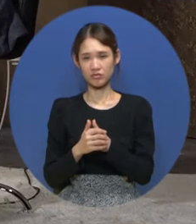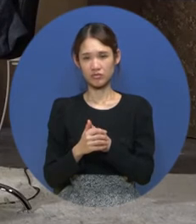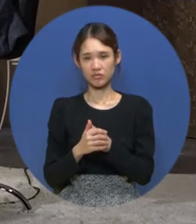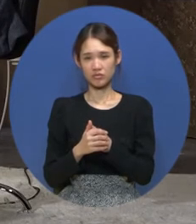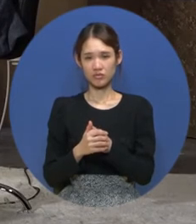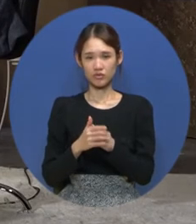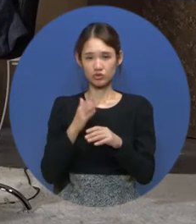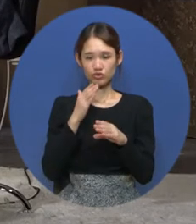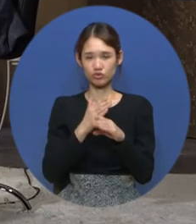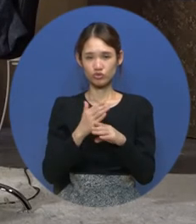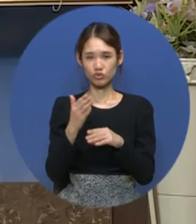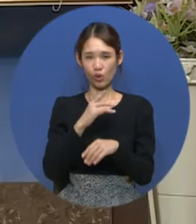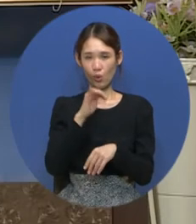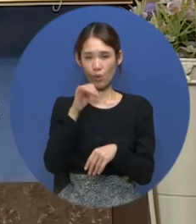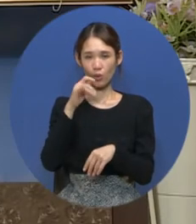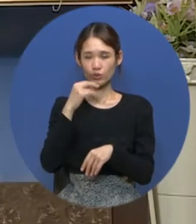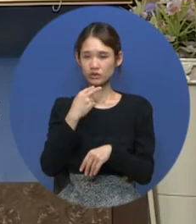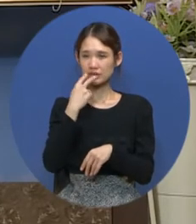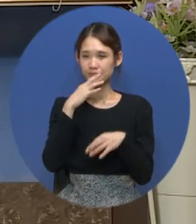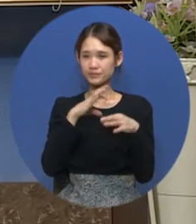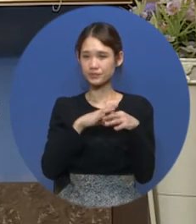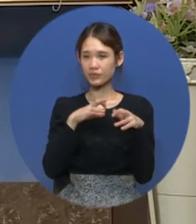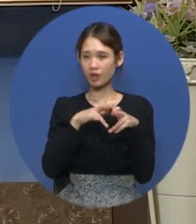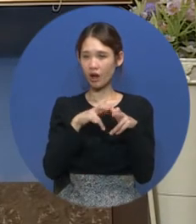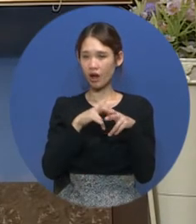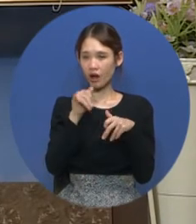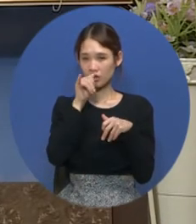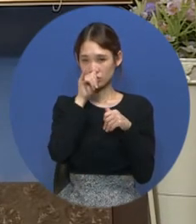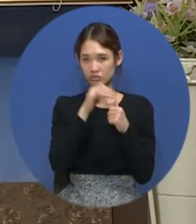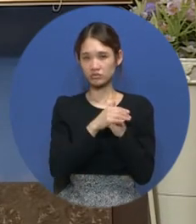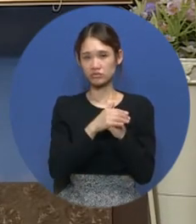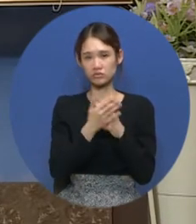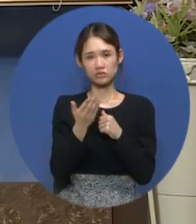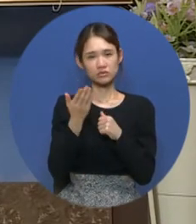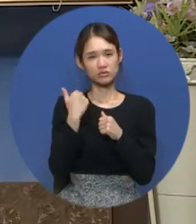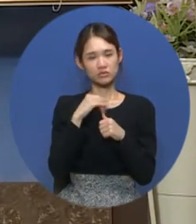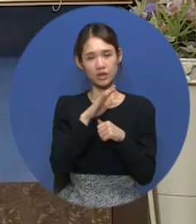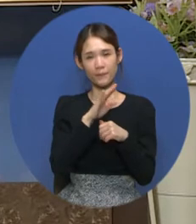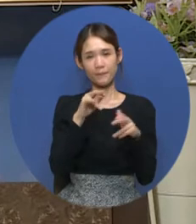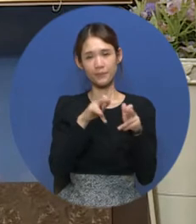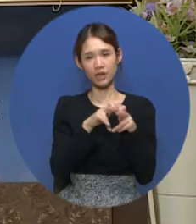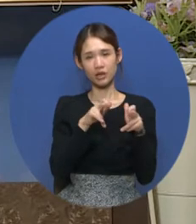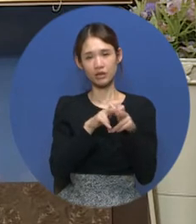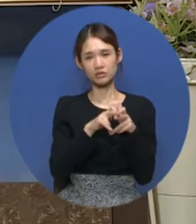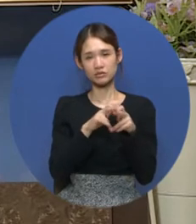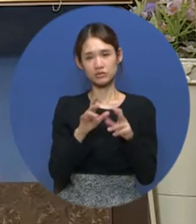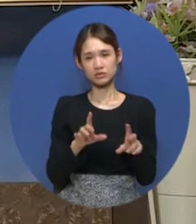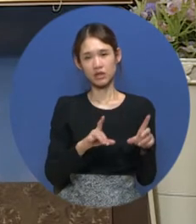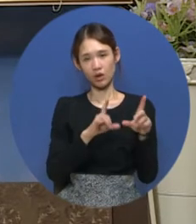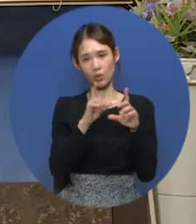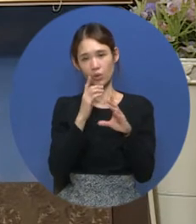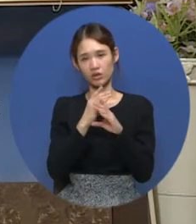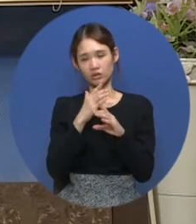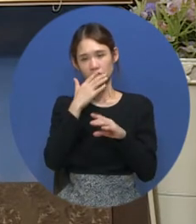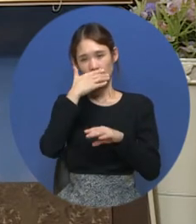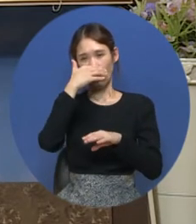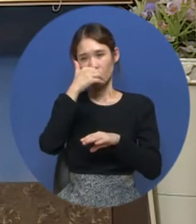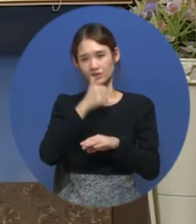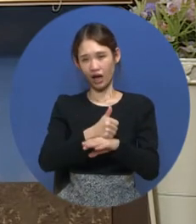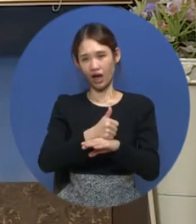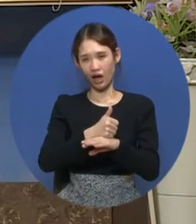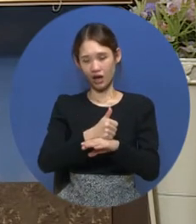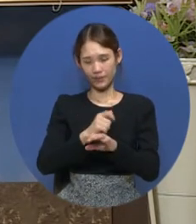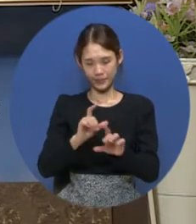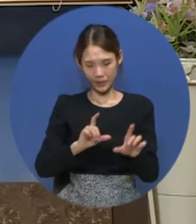중도의 호흡기 장애를 가지게 되신 분들인데 그렇다면 이전에는 이제 미 장애인으로 써니와 를 정상적으로 해 오시다가